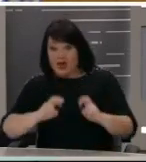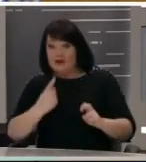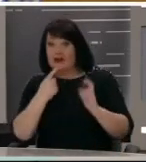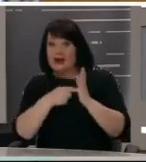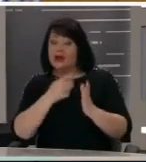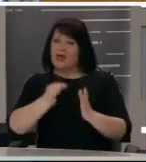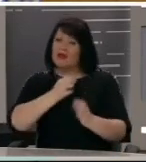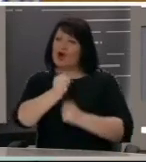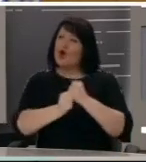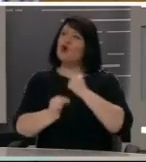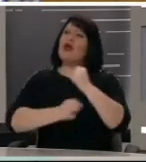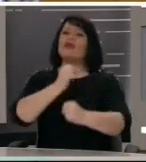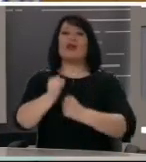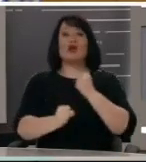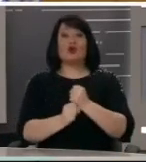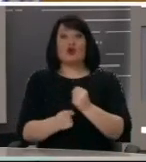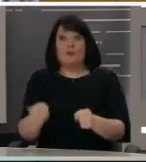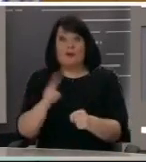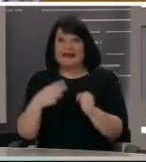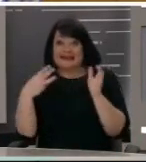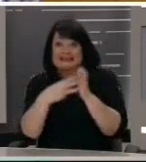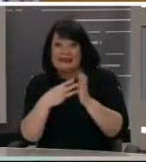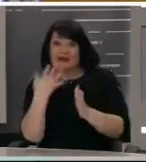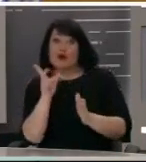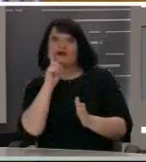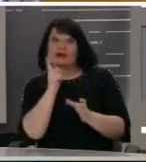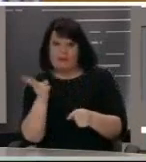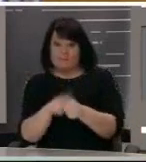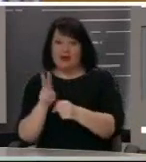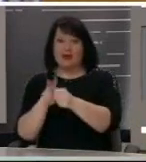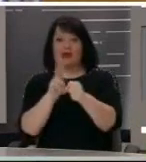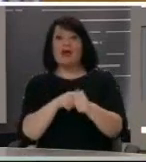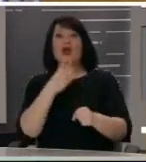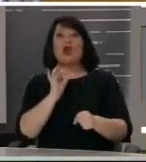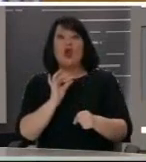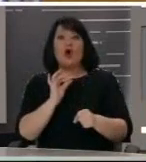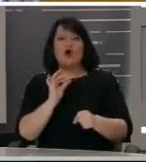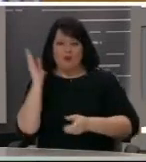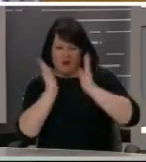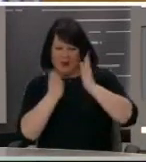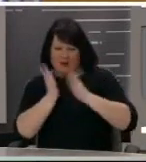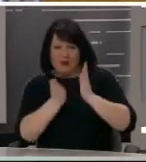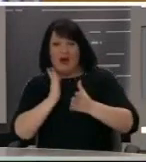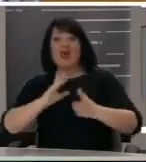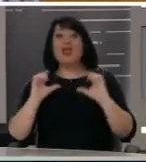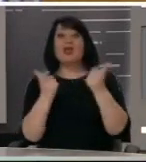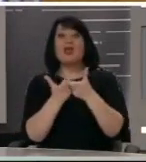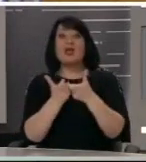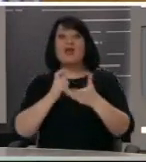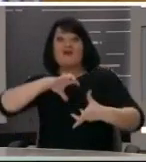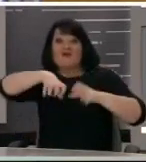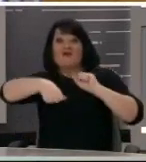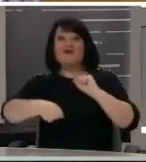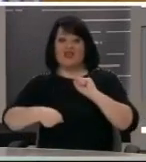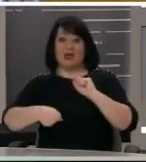χρόνο πεθαίνουν 3.500 γυναίκες λόγω ενδοοικογενειακής βίας στις